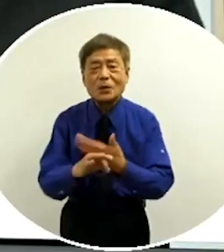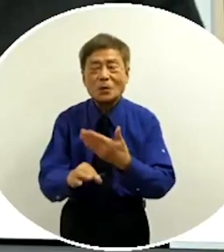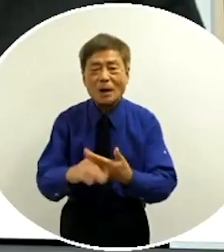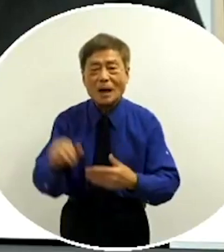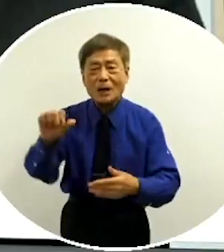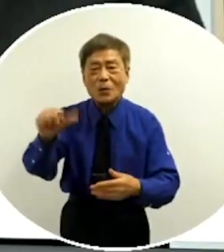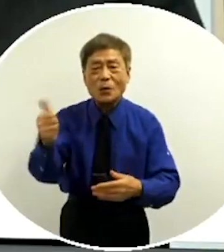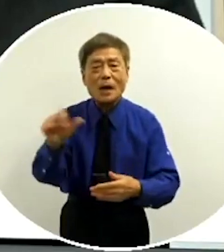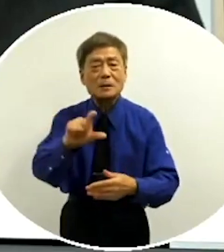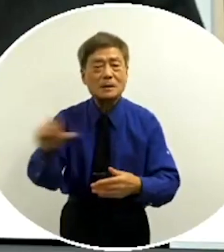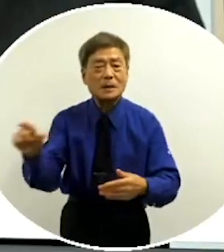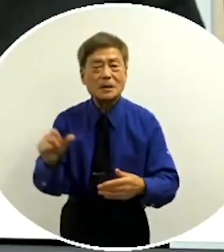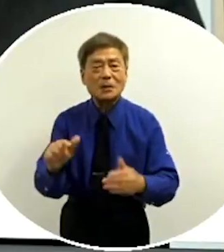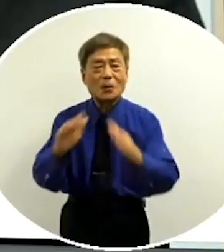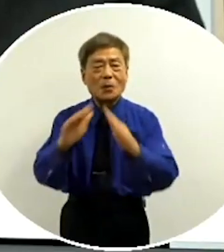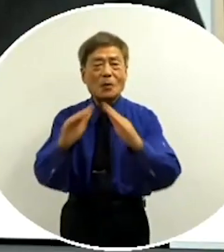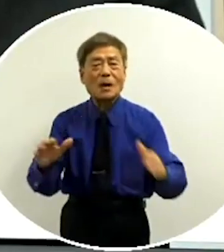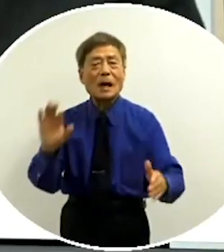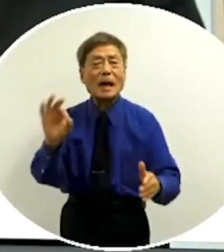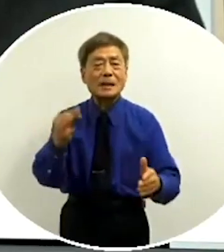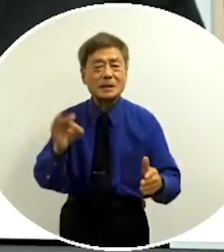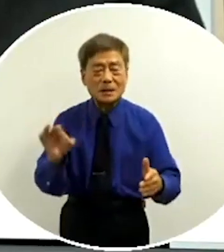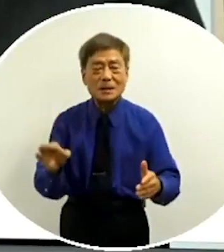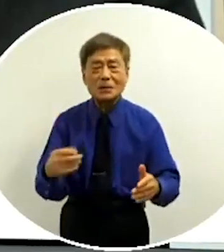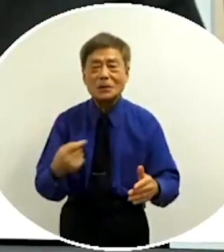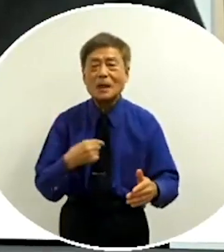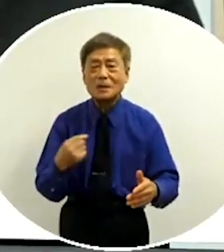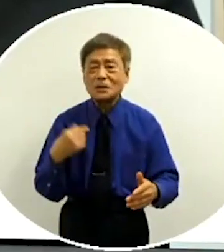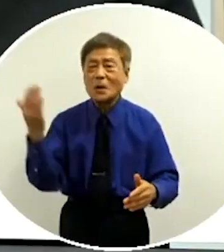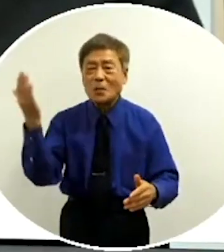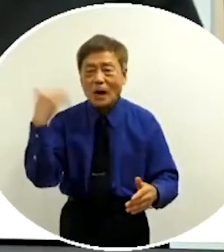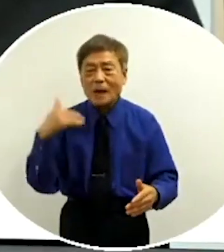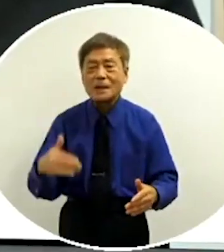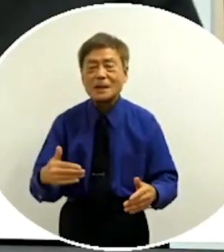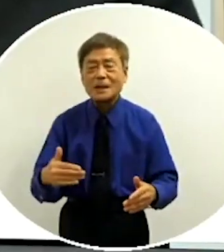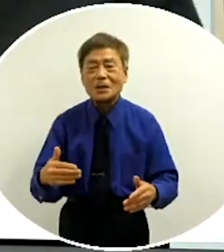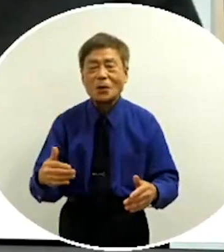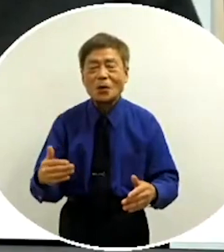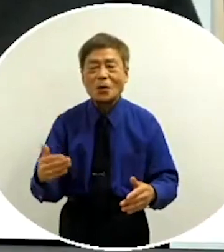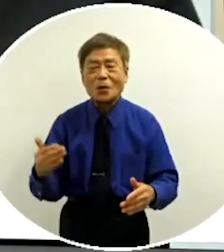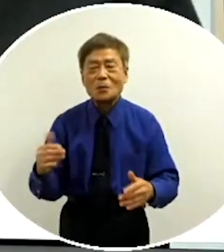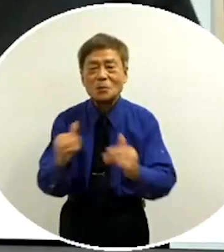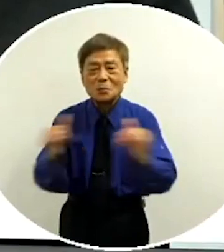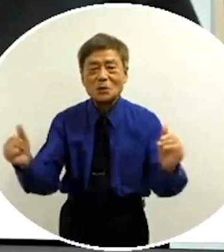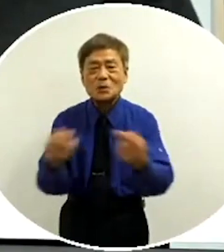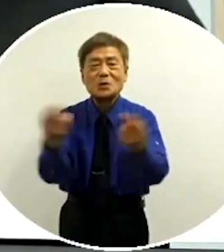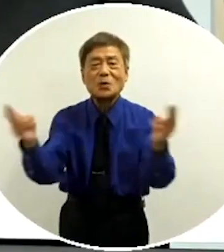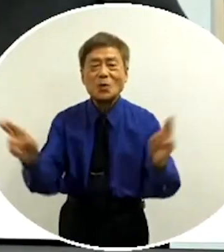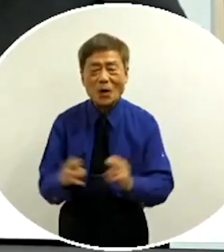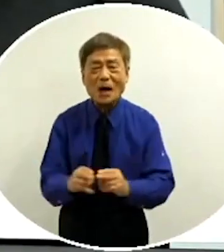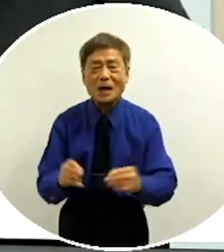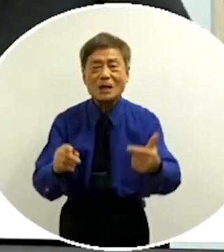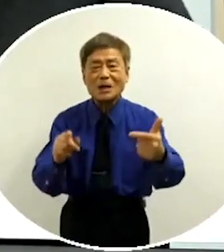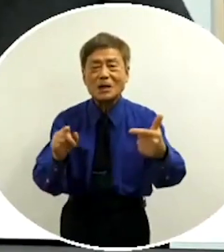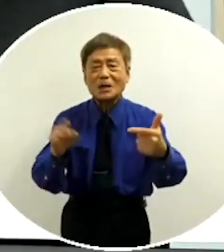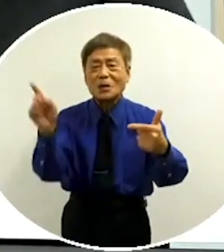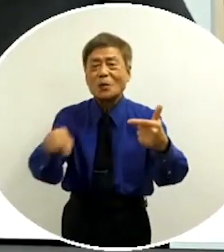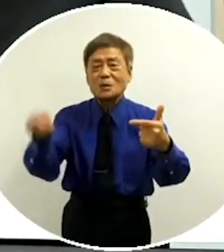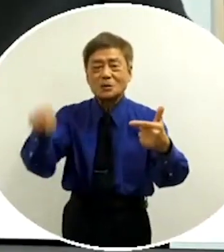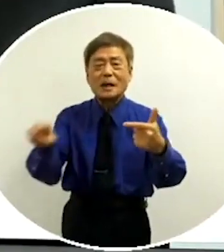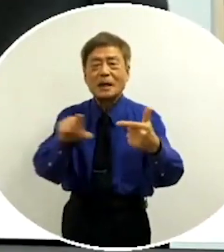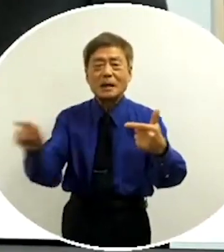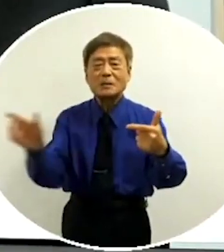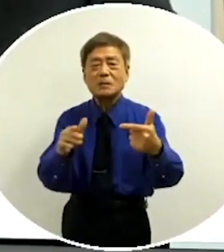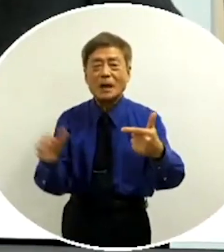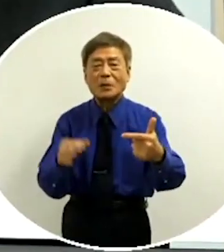って僕ら旧民主党したいと6世の逃避とか2000円のサポーター人か結構大変なご負担なので